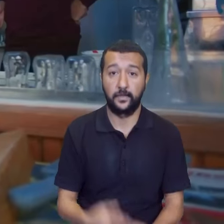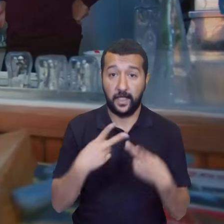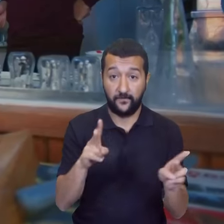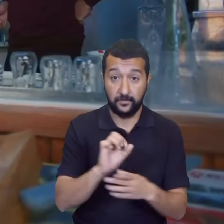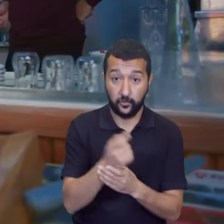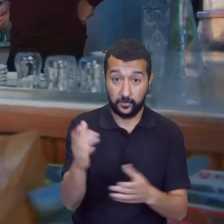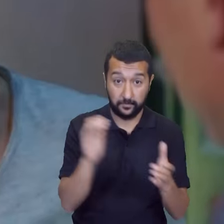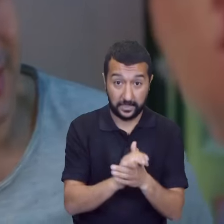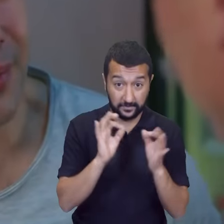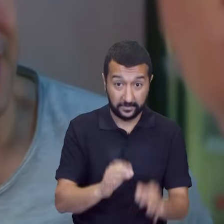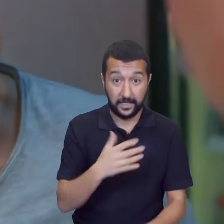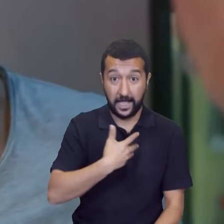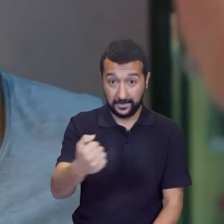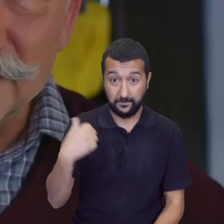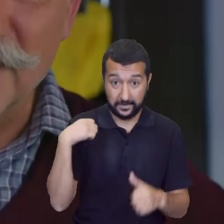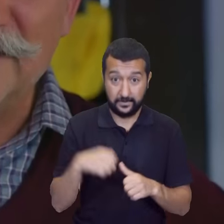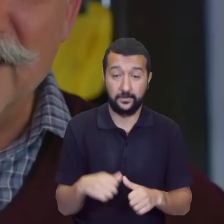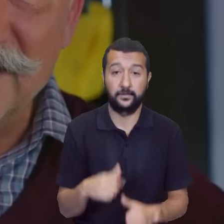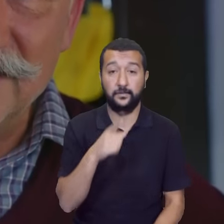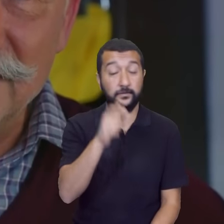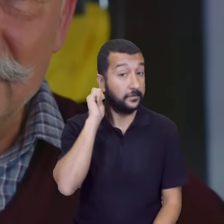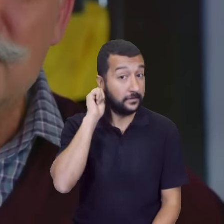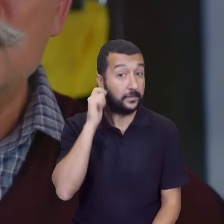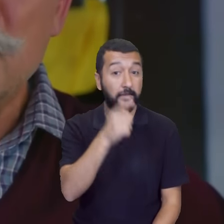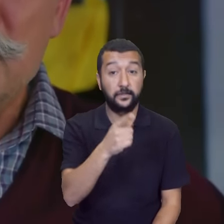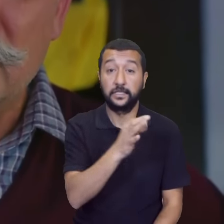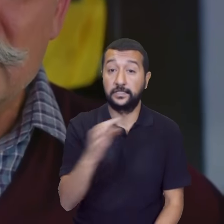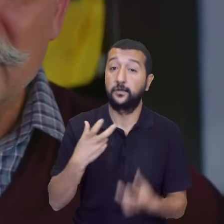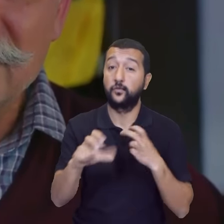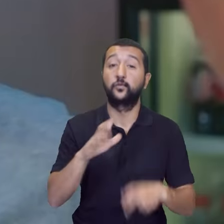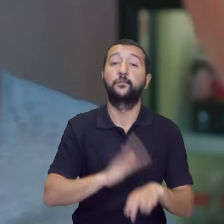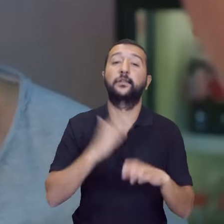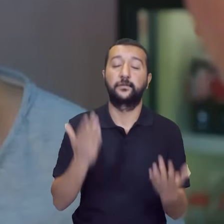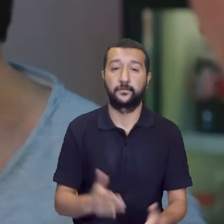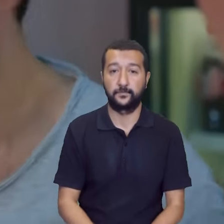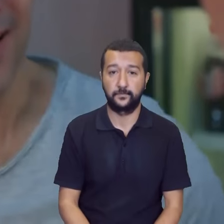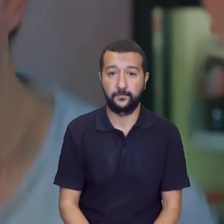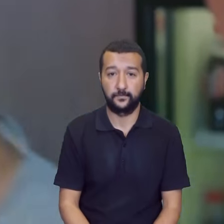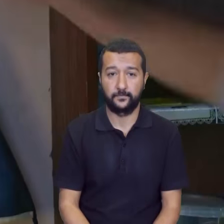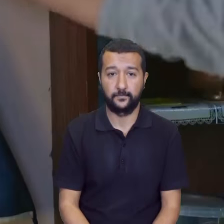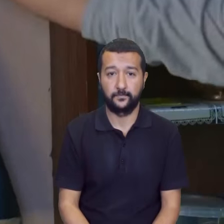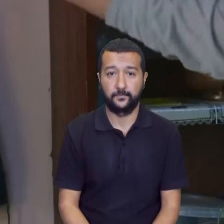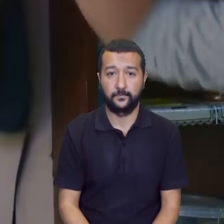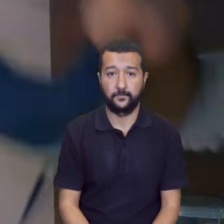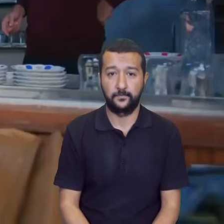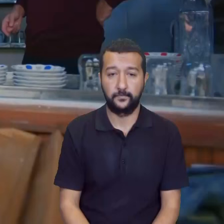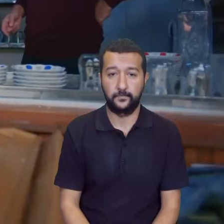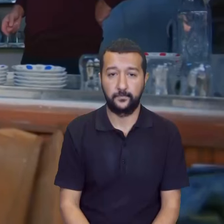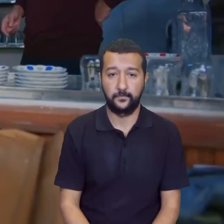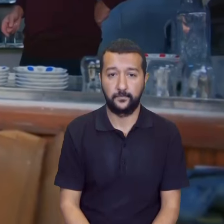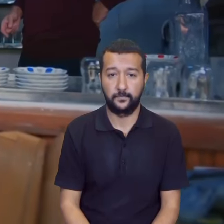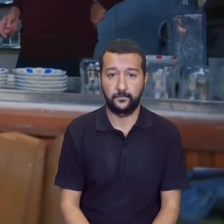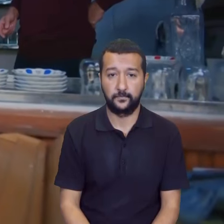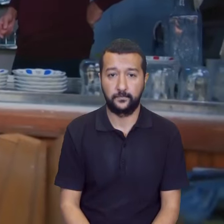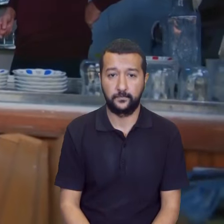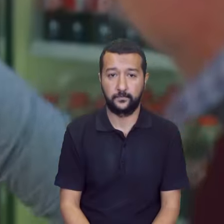Affettin mi usta, barıştık mı? Alacaksın beni geri. Kerata, hiç küsmemiştik ki zaten. Yüzünü gözlerini silmeden